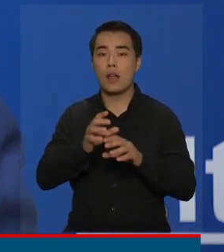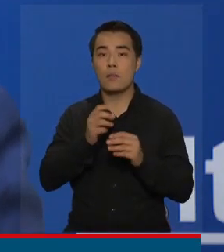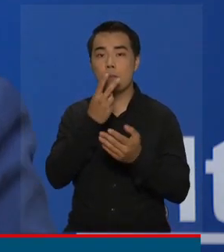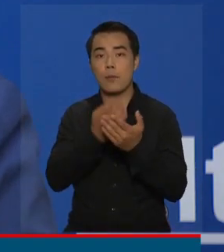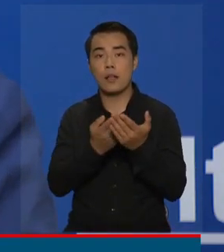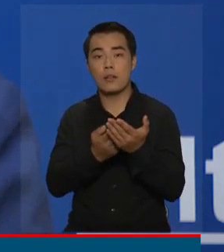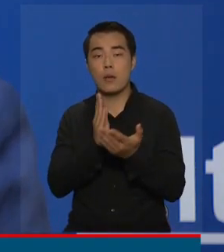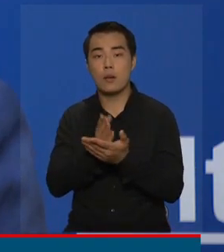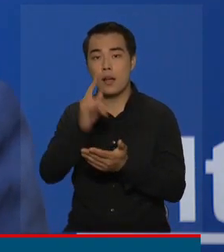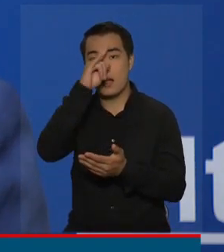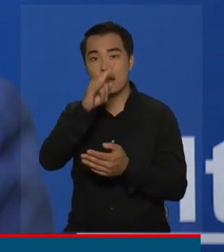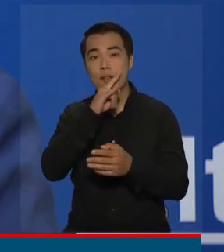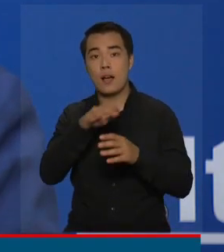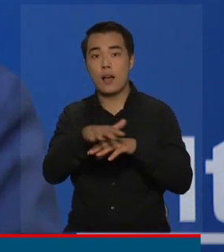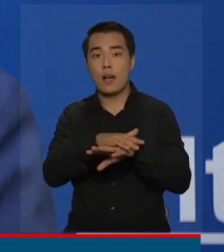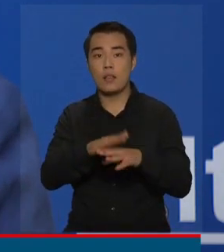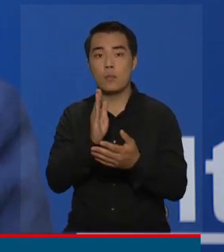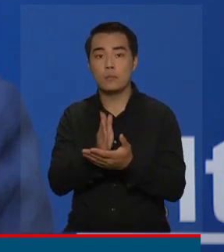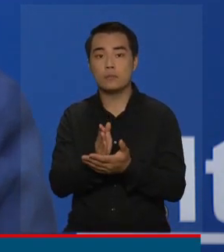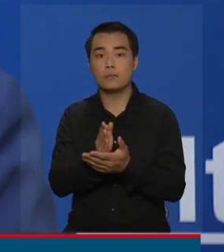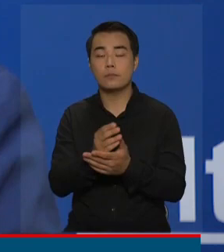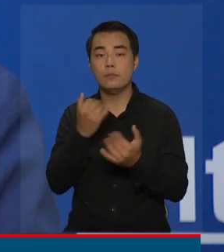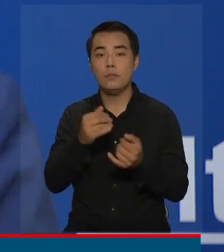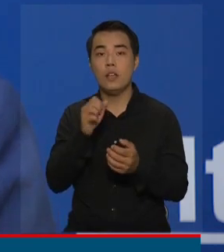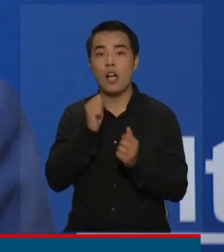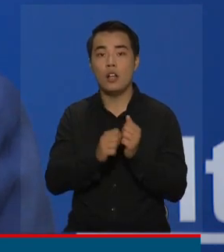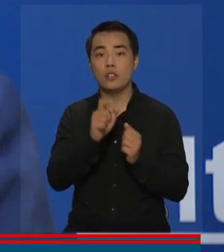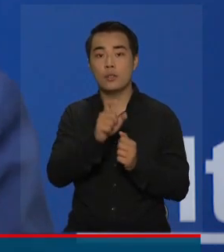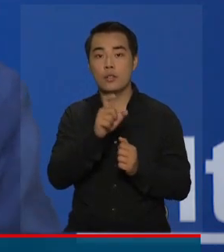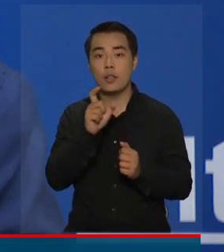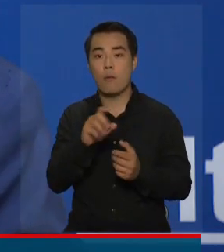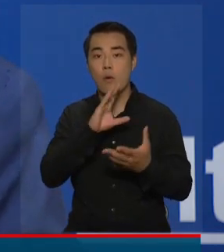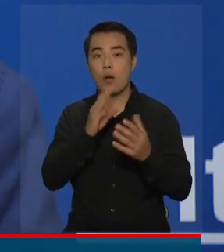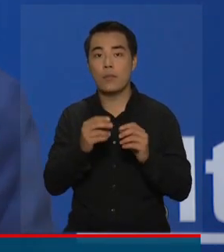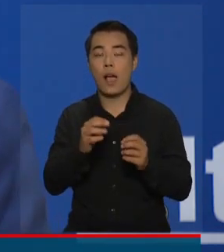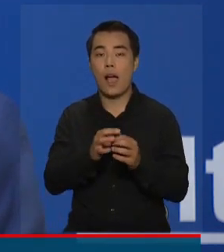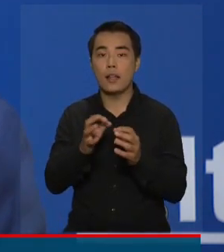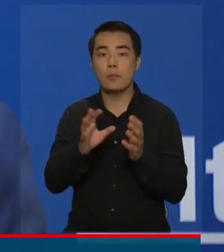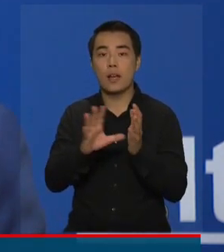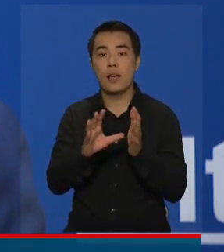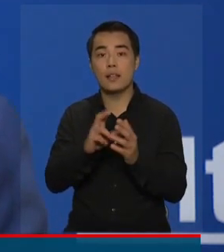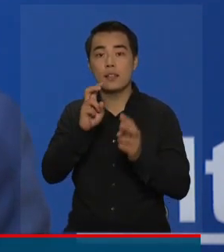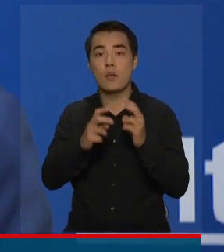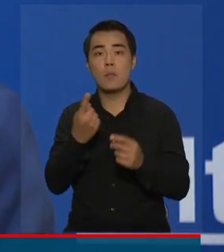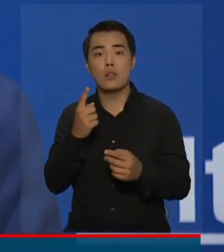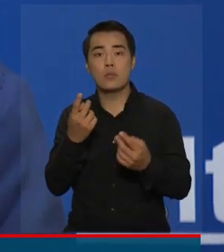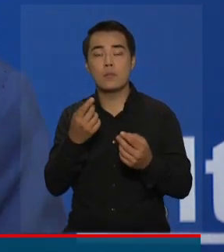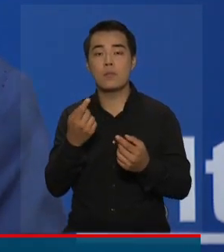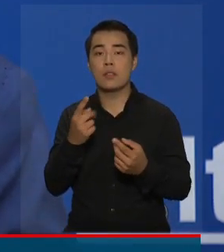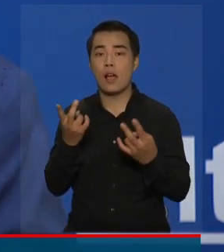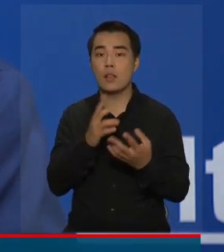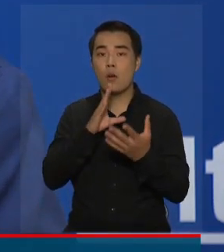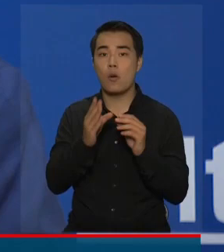отырмыз. Қазақстан халқына әрбір азаматқа қарапайым тілде бұл атом электр станциясы не үшін керек Қазақстанға?